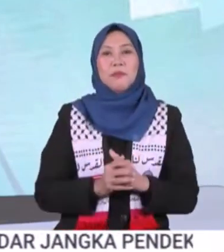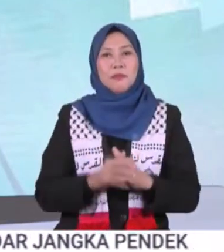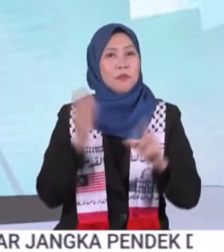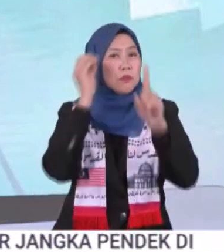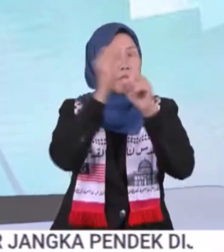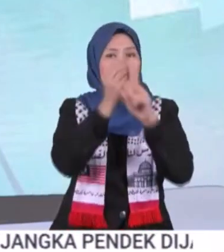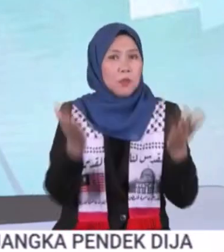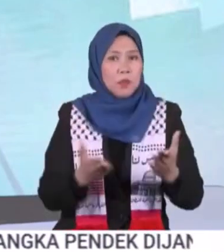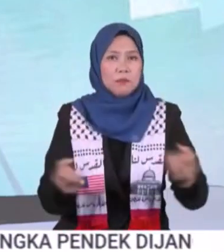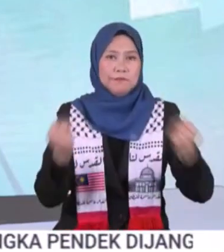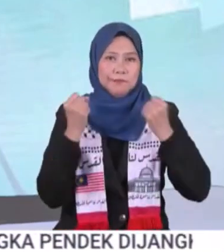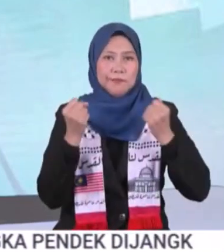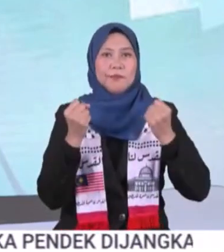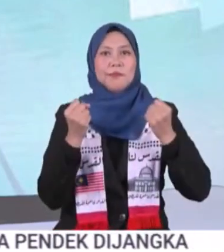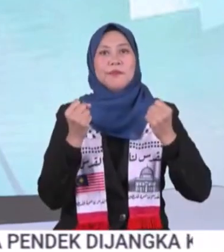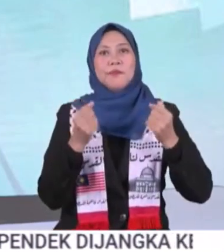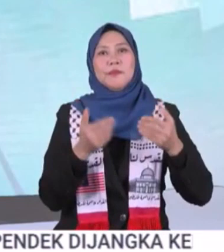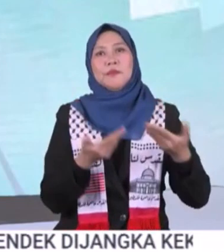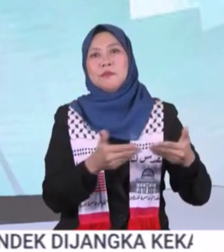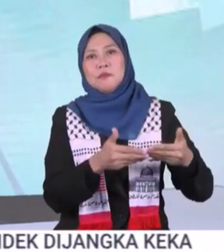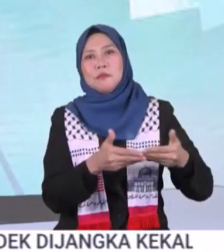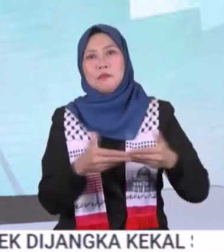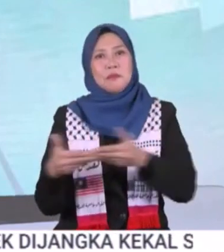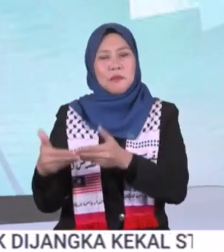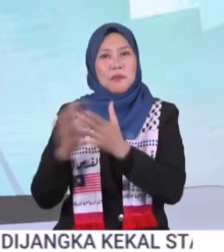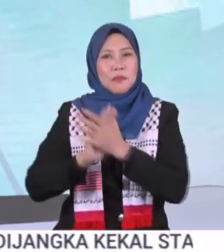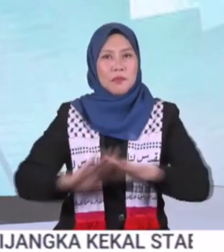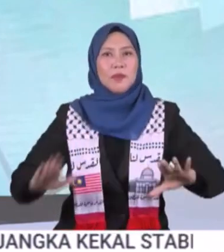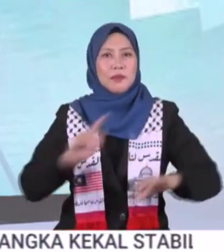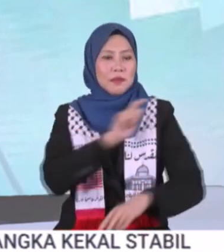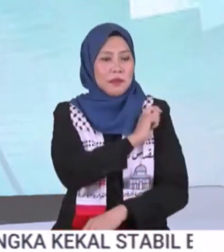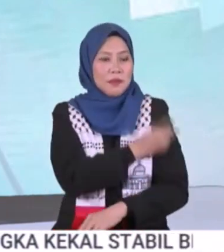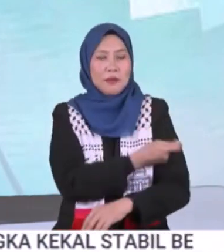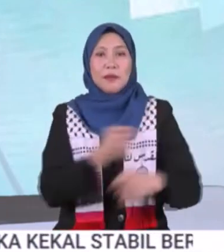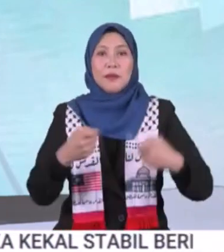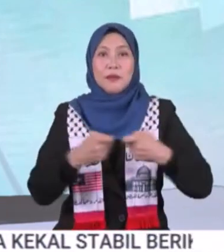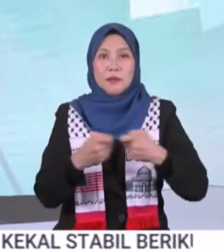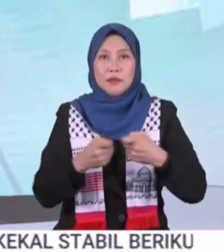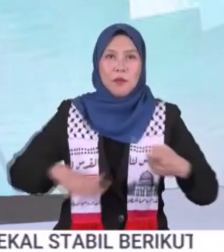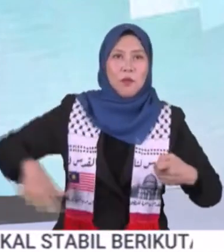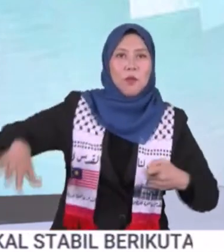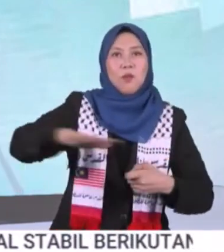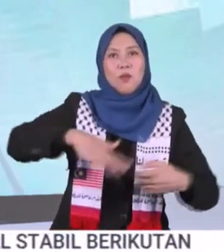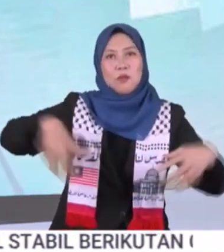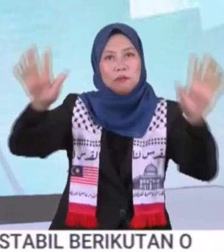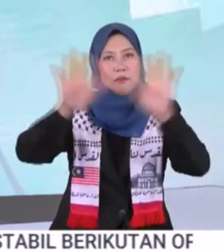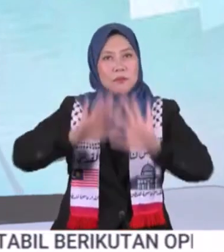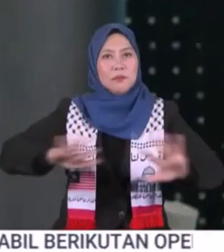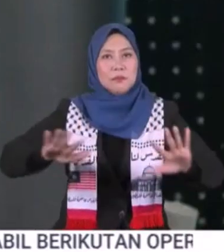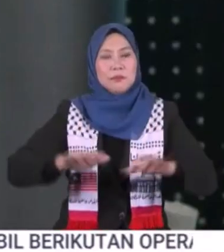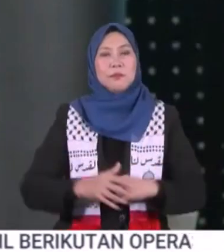bertujuan memperkukuh ketersambungan dan keselamatan tenaga elektrik di seluruh rantau ini.